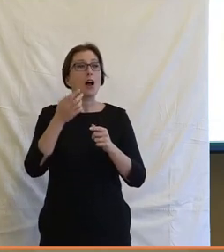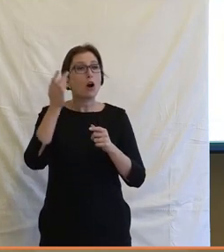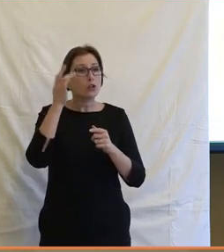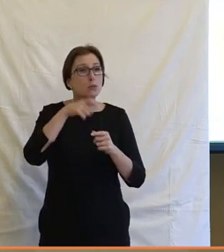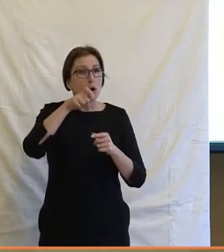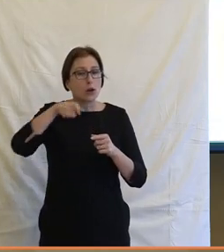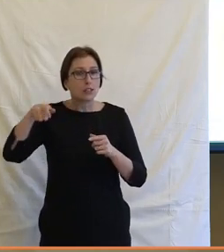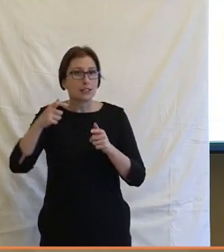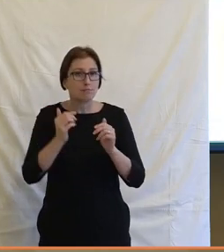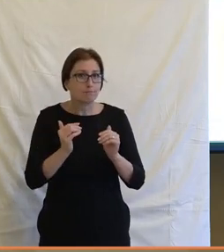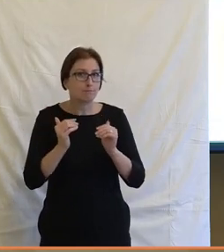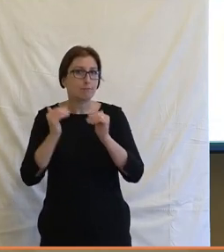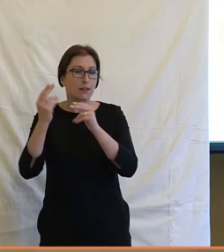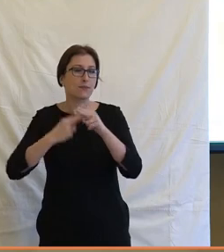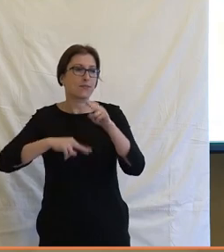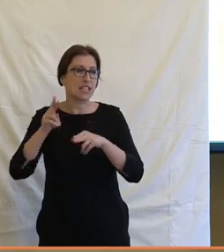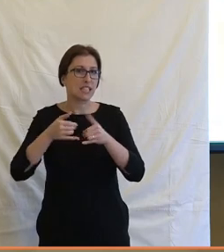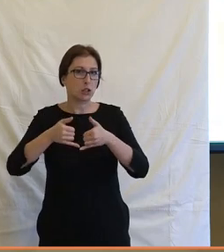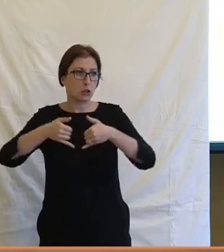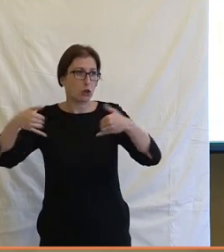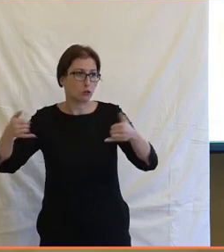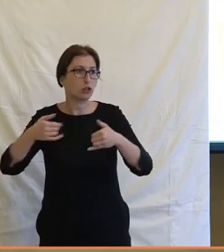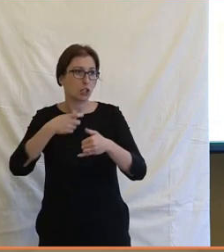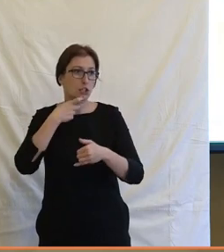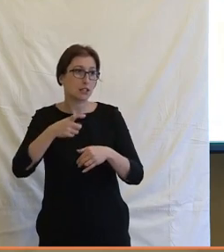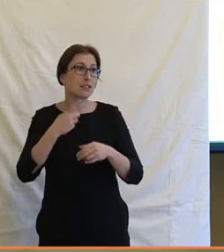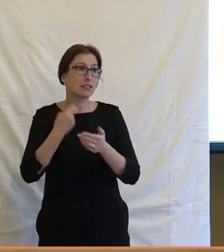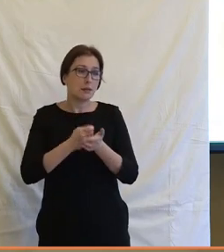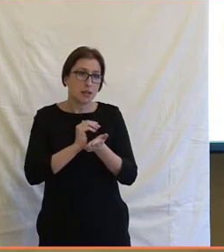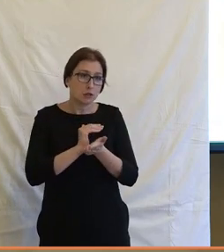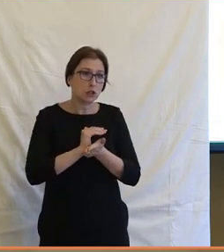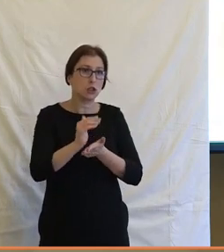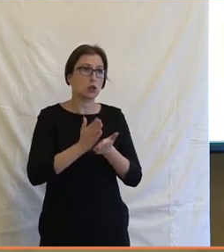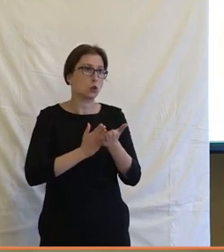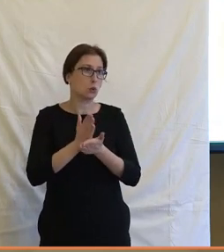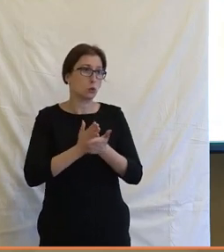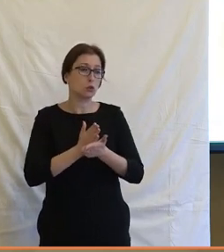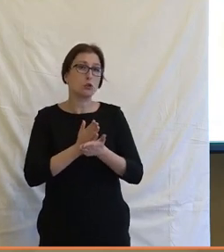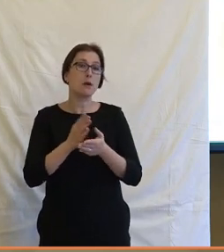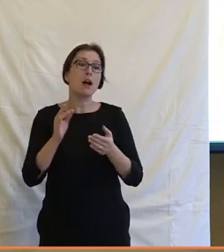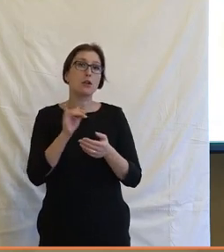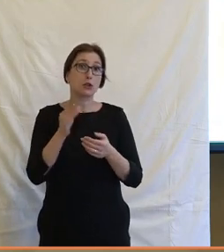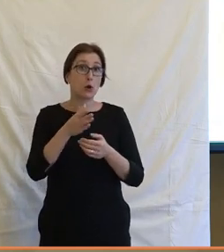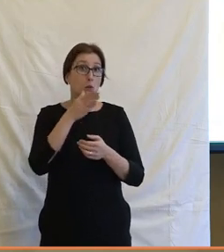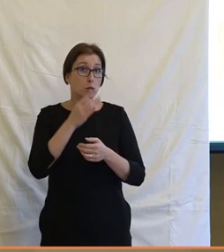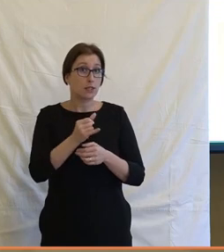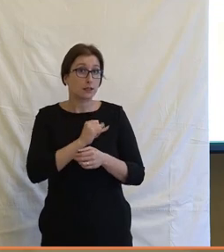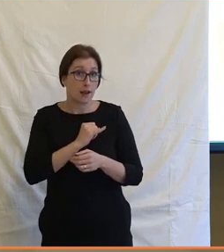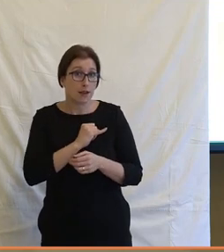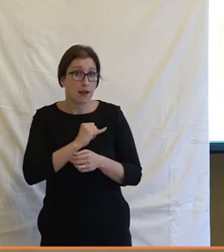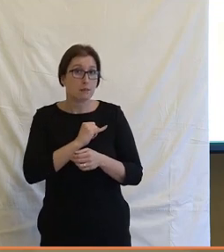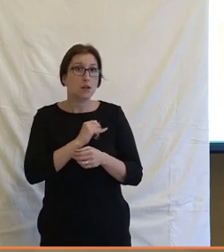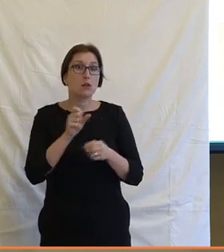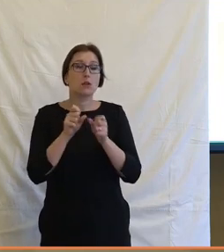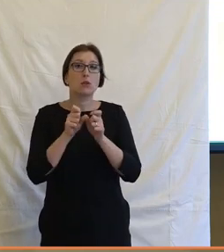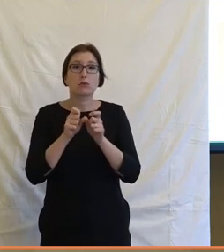bylo víc a mohli právě nabízet své služby všem těm, kdo o ně budou mít zájem,